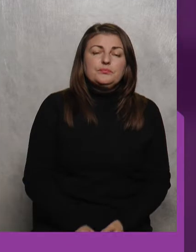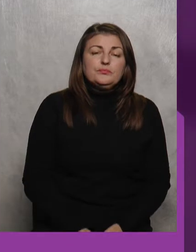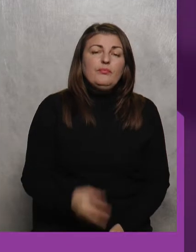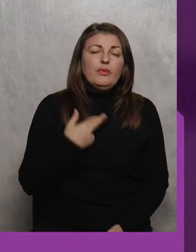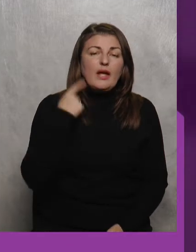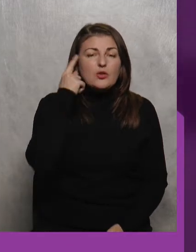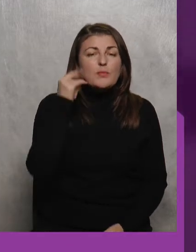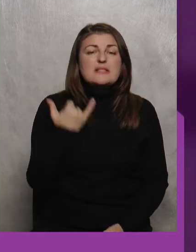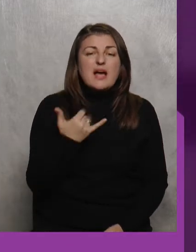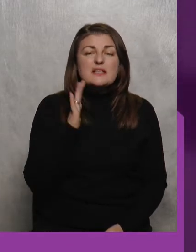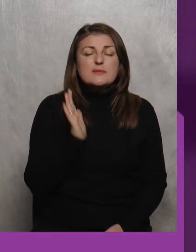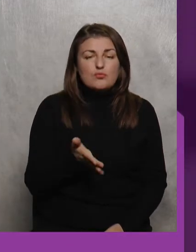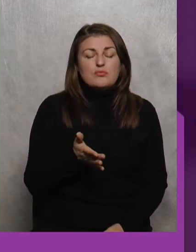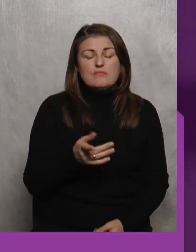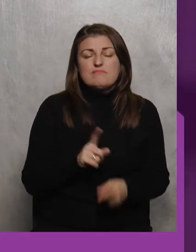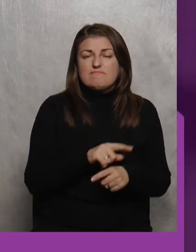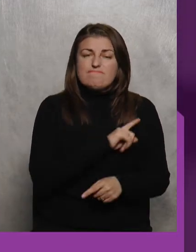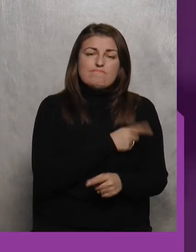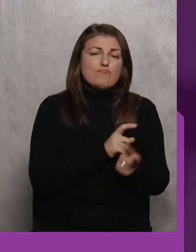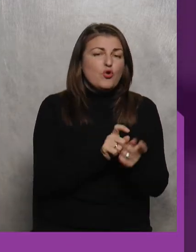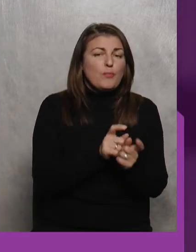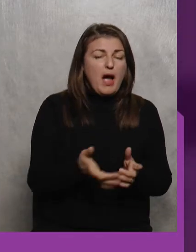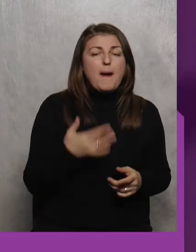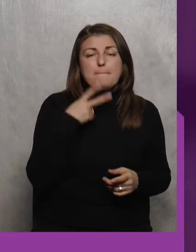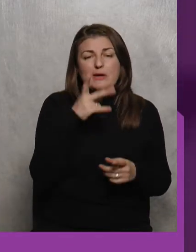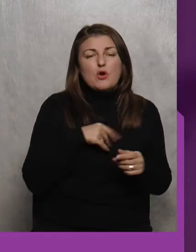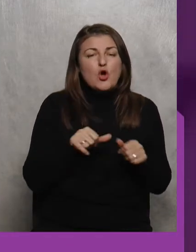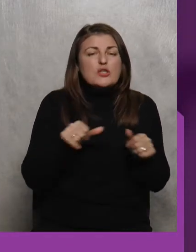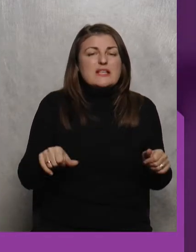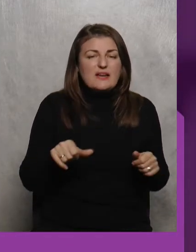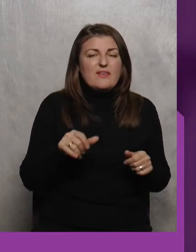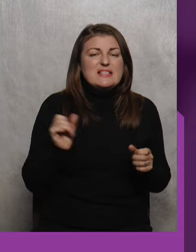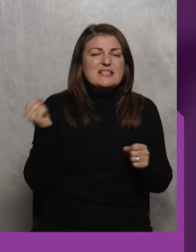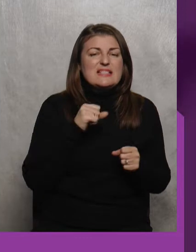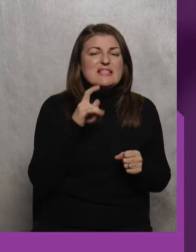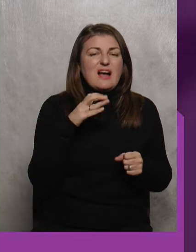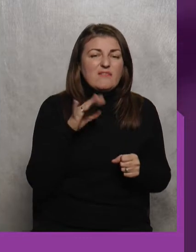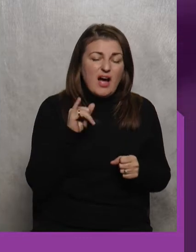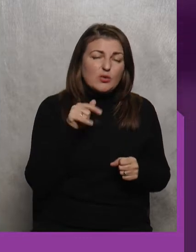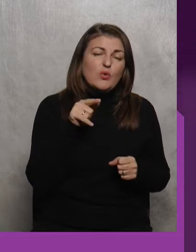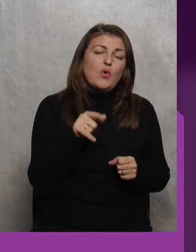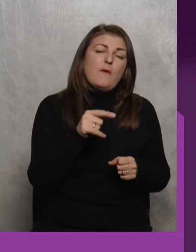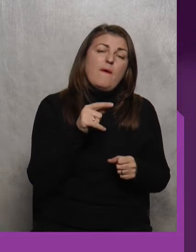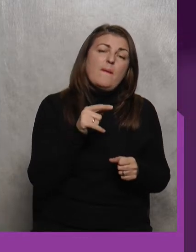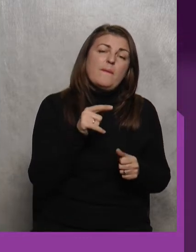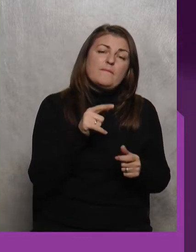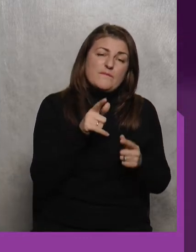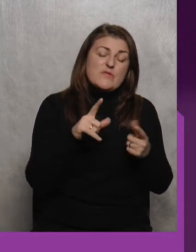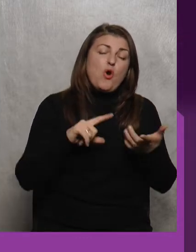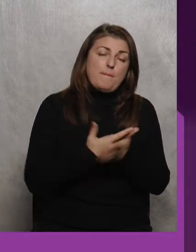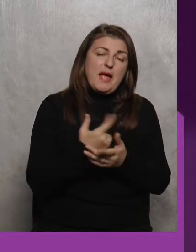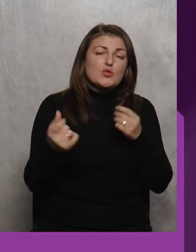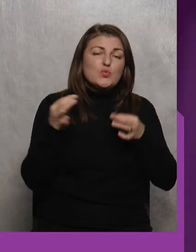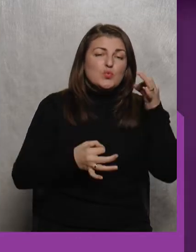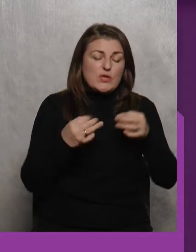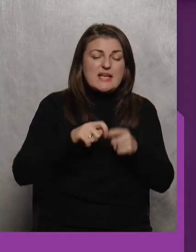я думаю, зараз буде запекла боротьба. Ми бачили, що був розрив захвату, відповідно, судді знову зв'язують спортсменок.